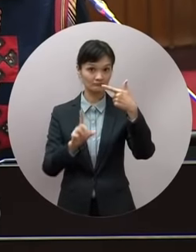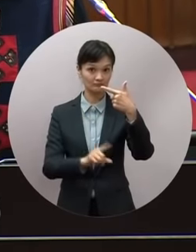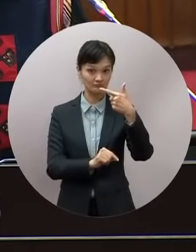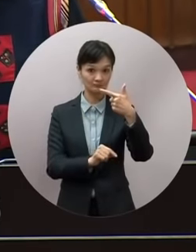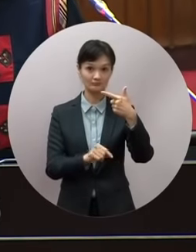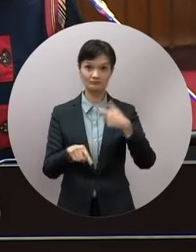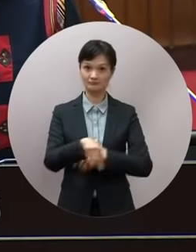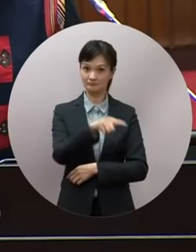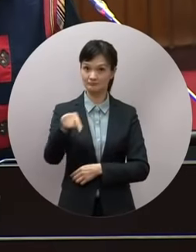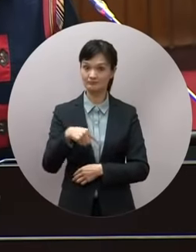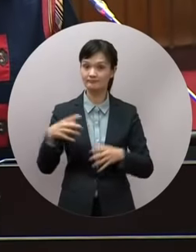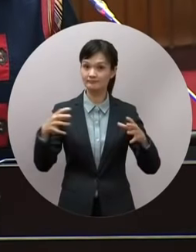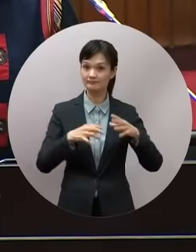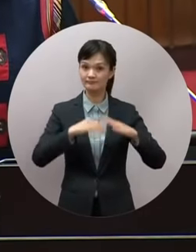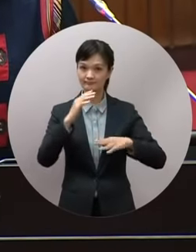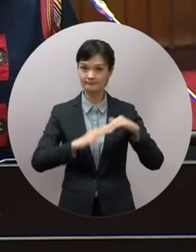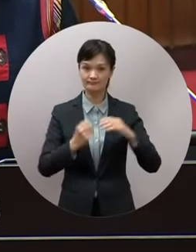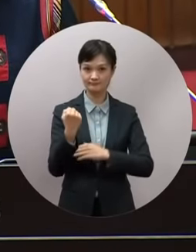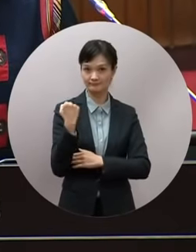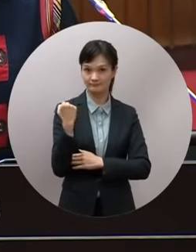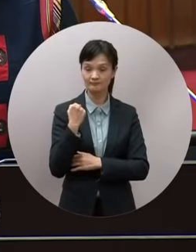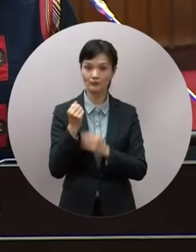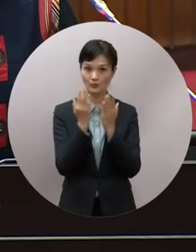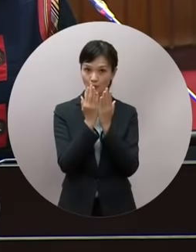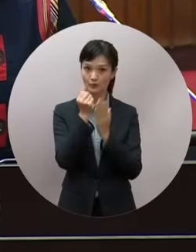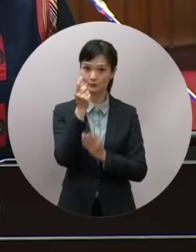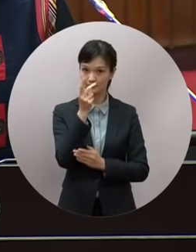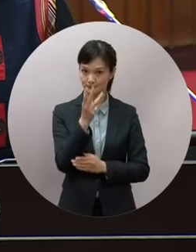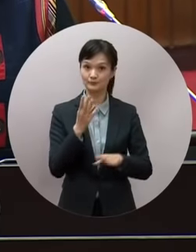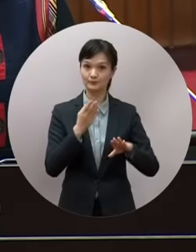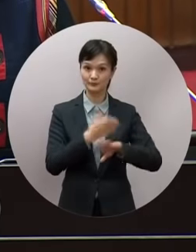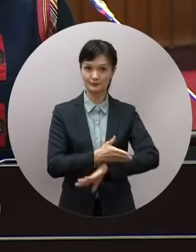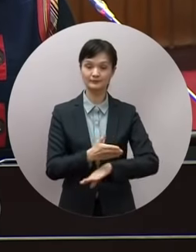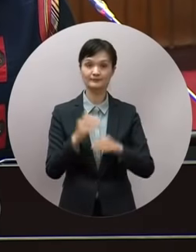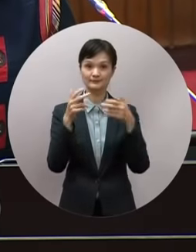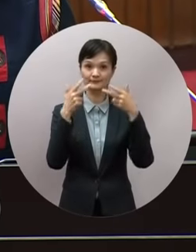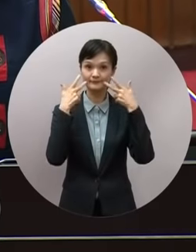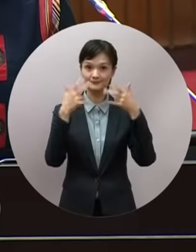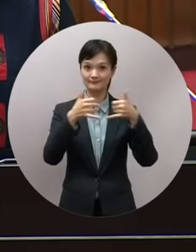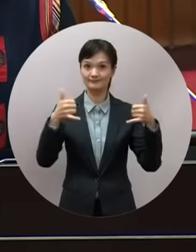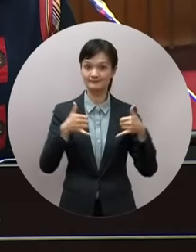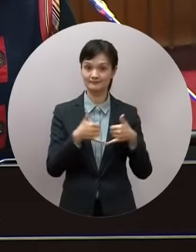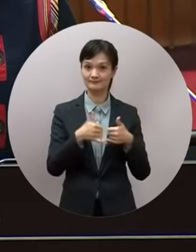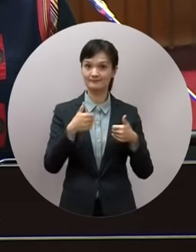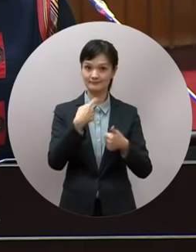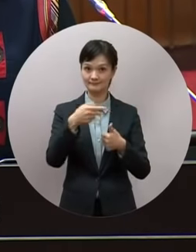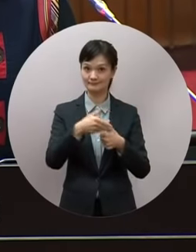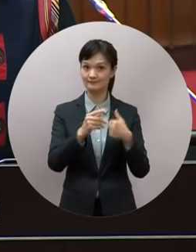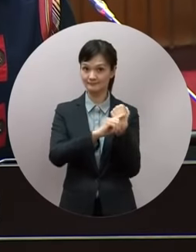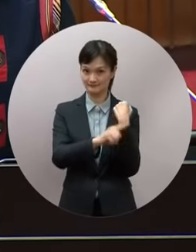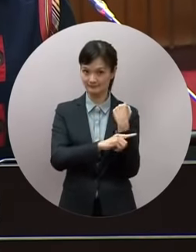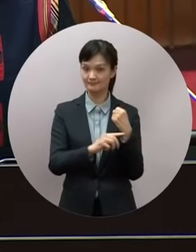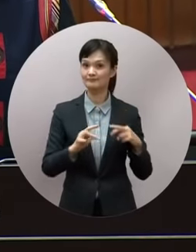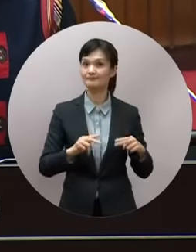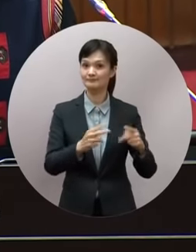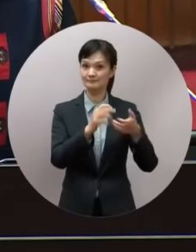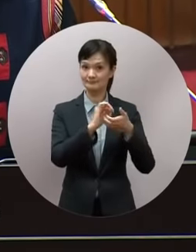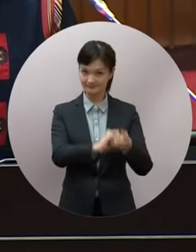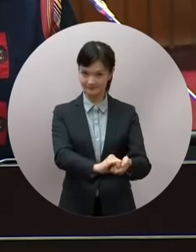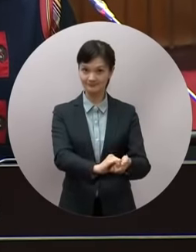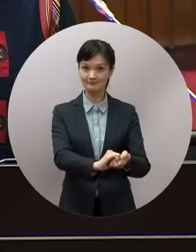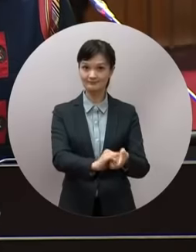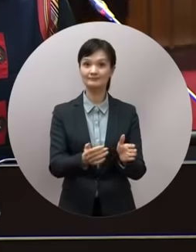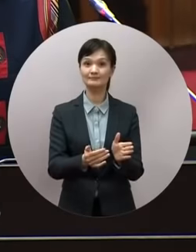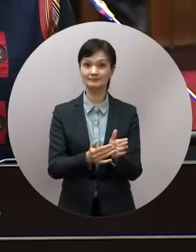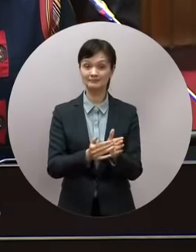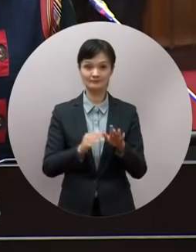们大家一起努力之下，我们三读通过了原住民族教育法的修订。今天不一样的场